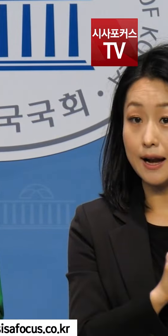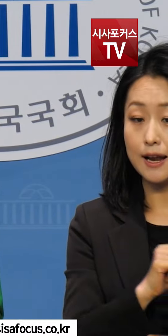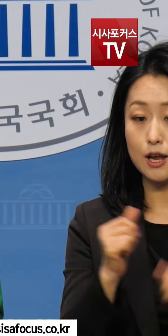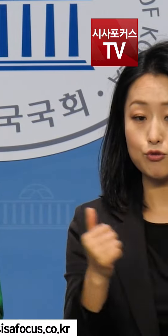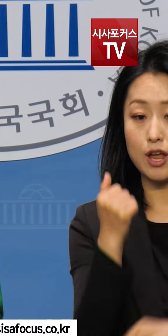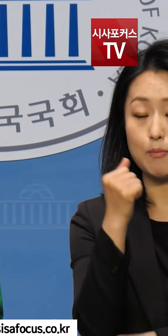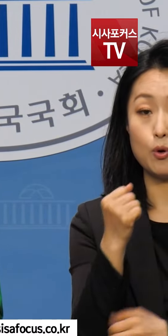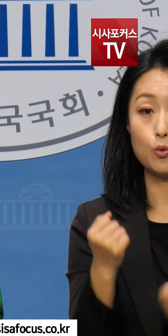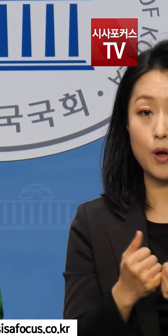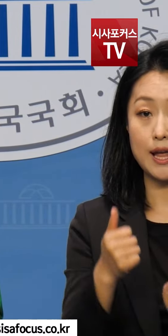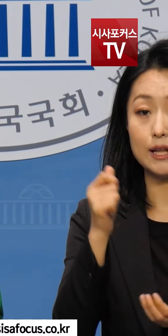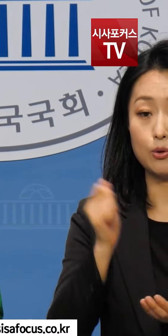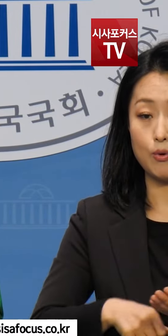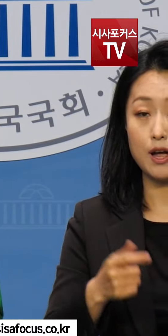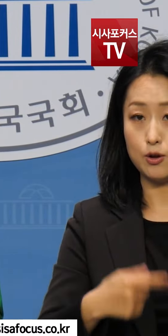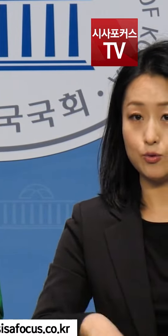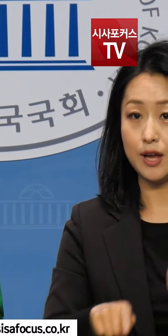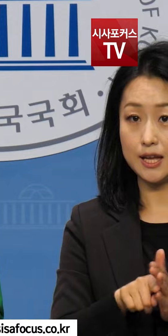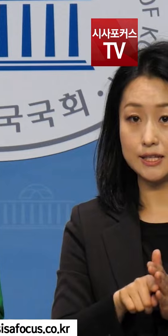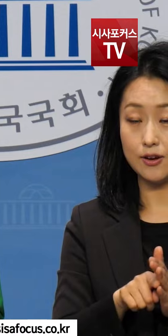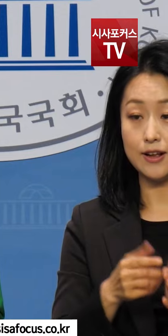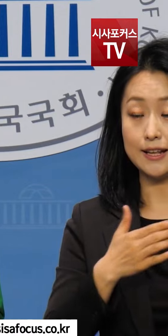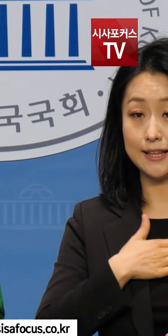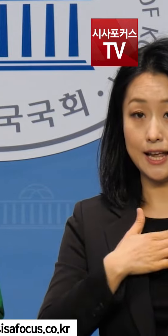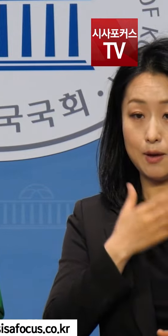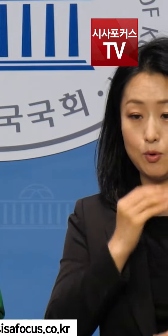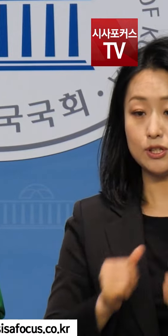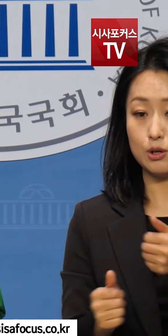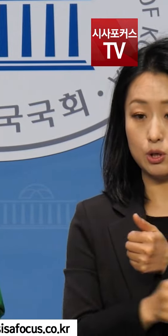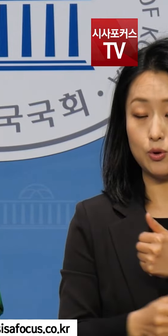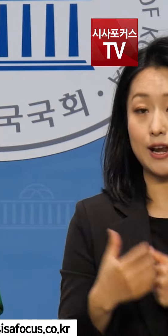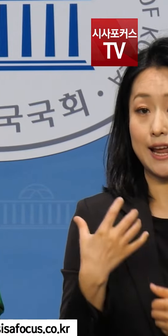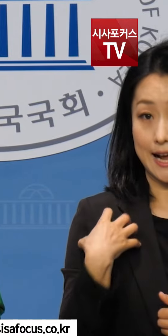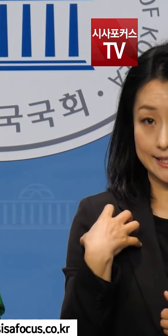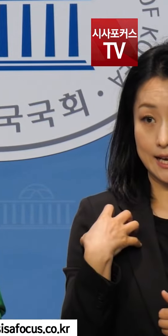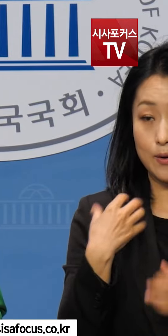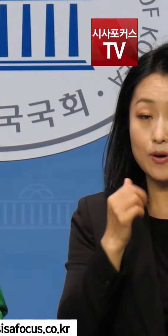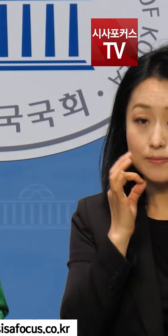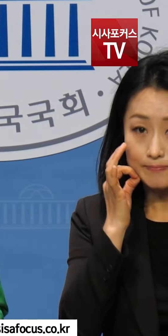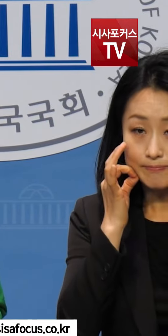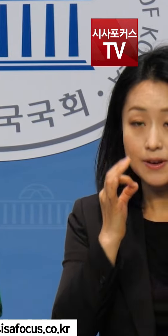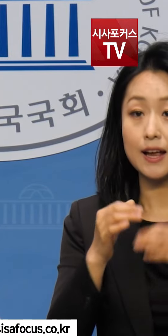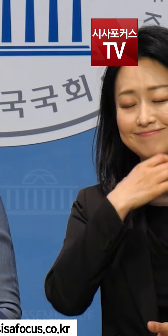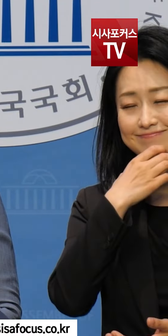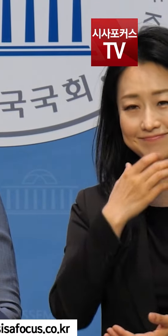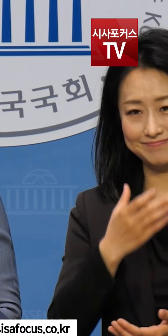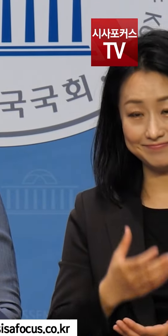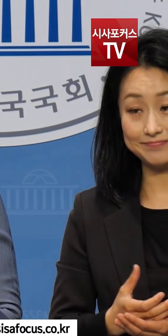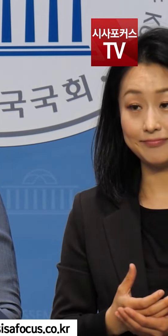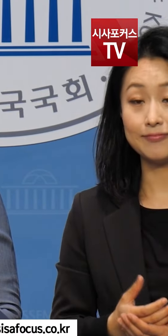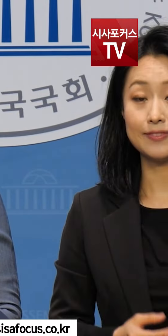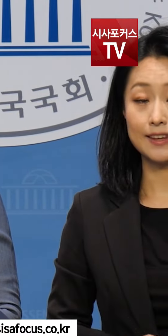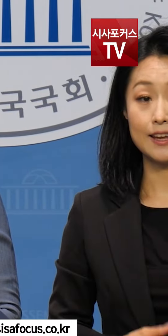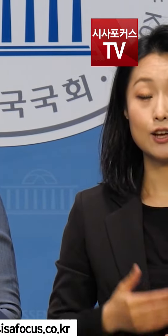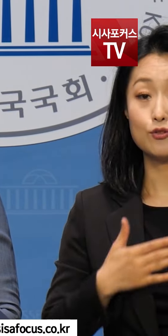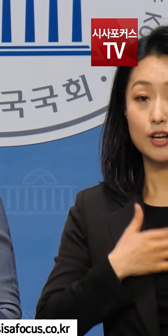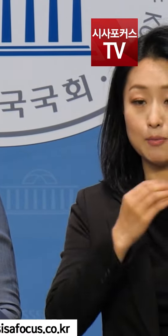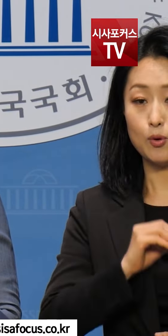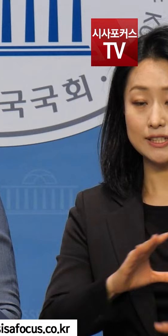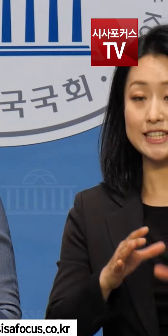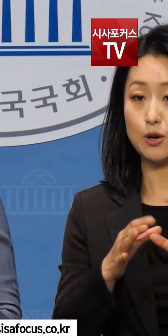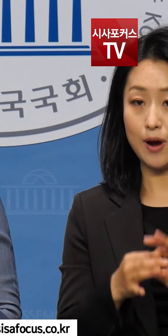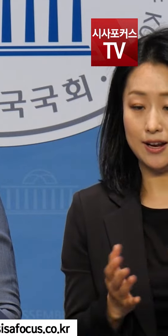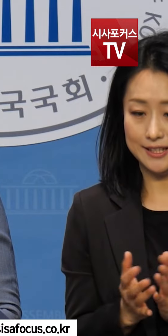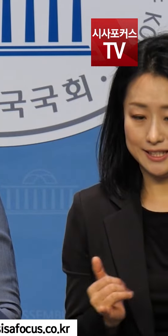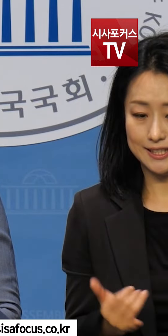국회 본회의를 통과할 수 있도록 보건복지위원회 간사로서 최선을 다하겠다는 약속을 드립니다. 보건의료 인력은